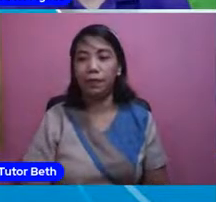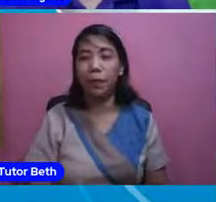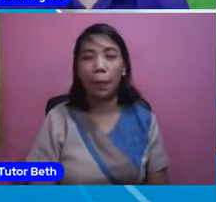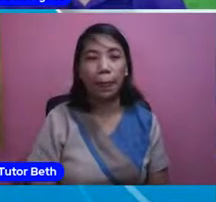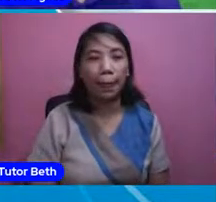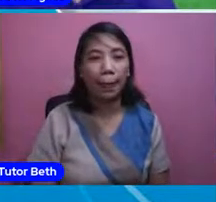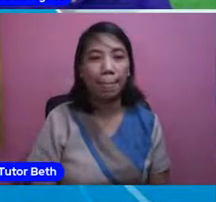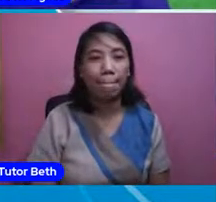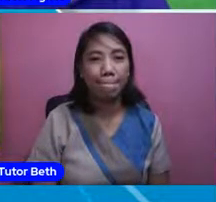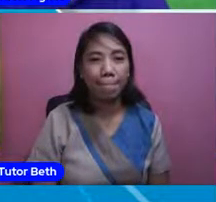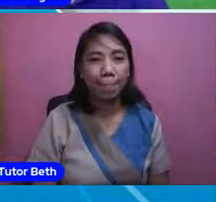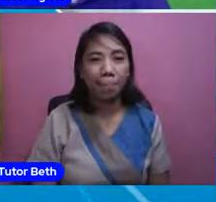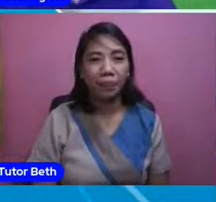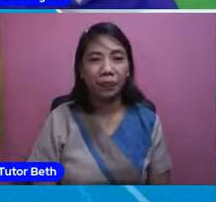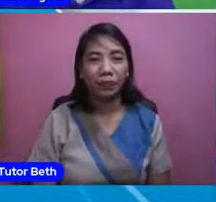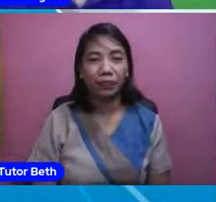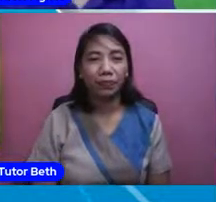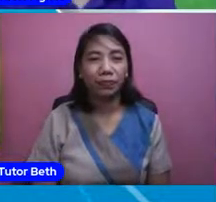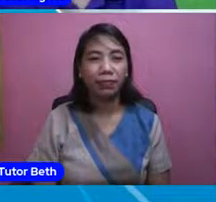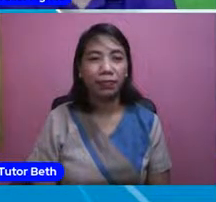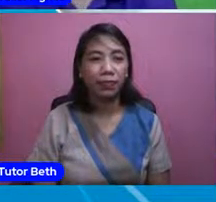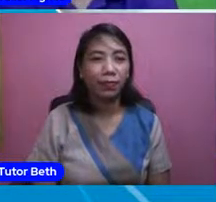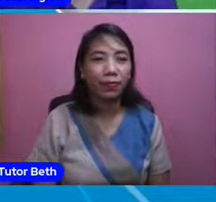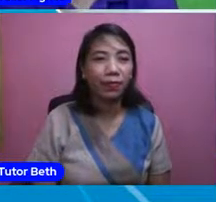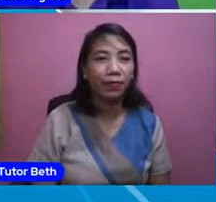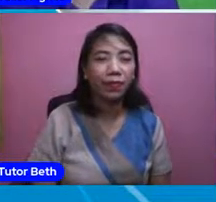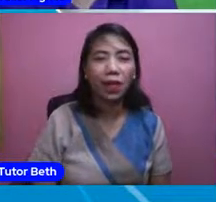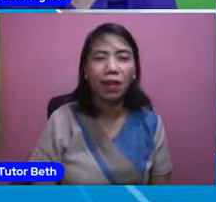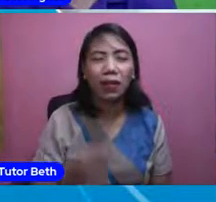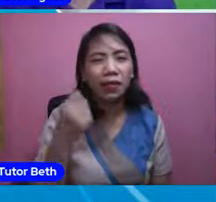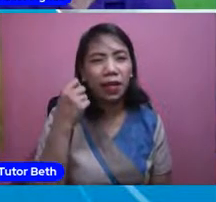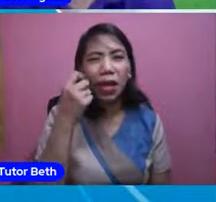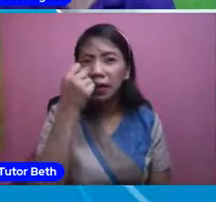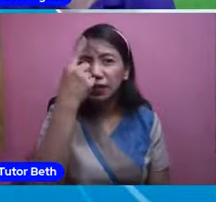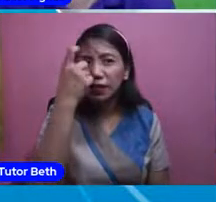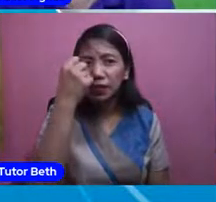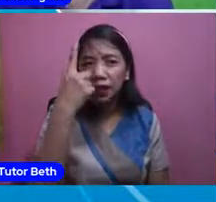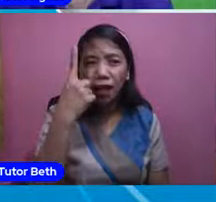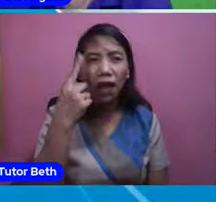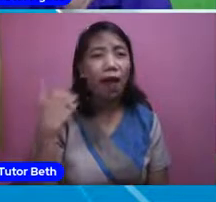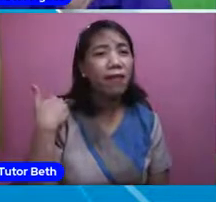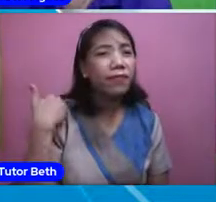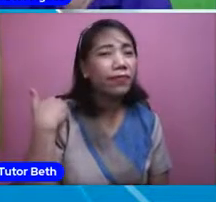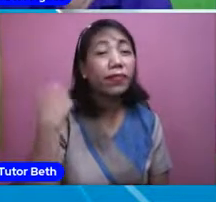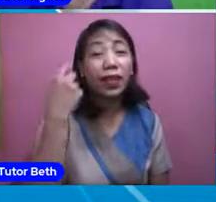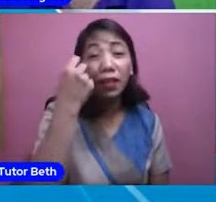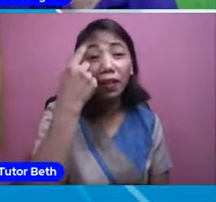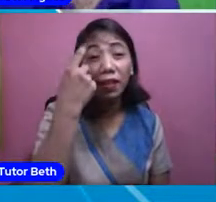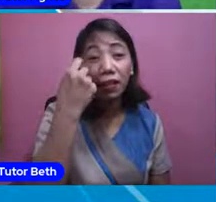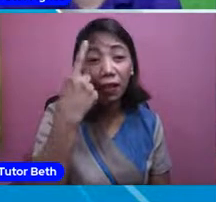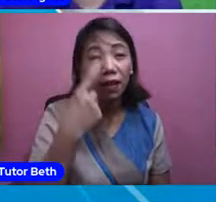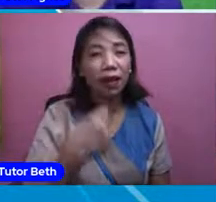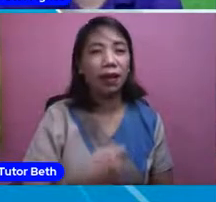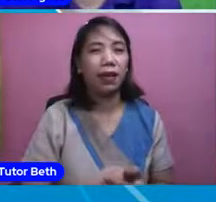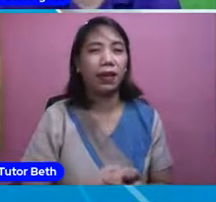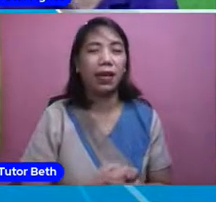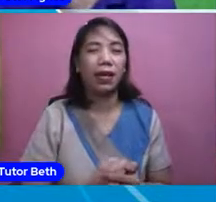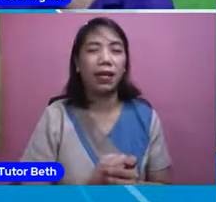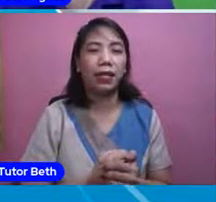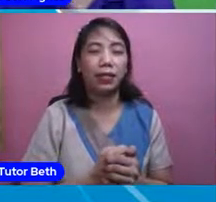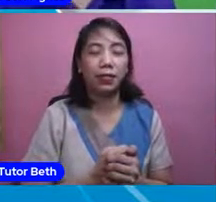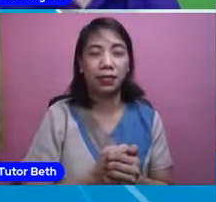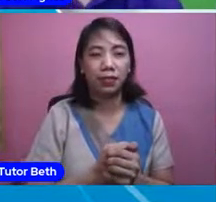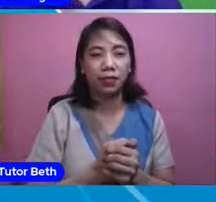Sige nga, tignan ko nga kung meron kayong natandaan sa ibinahaging kwento tungkol sa buhay ni Alvin. Meron akong